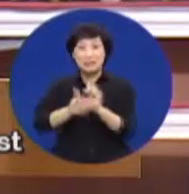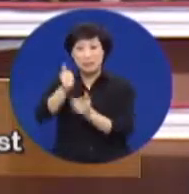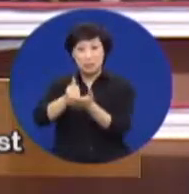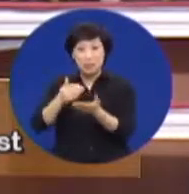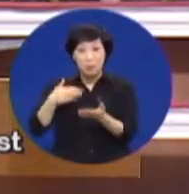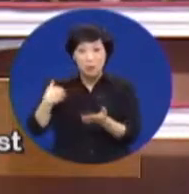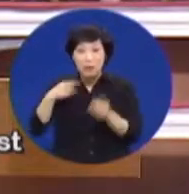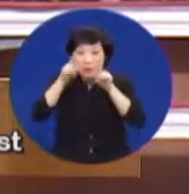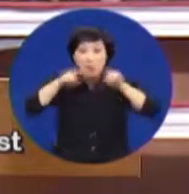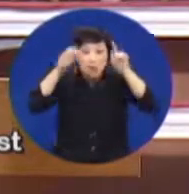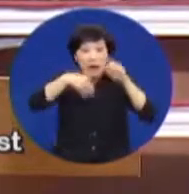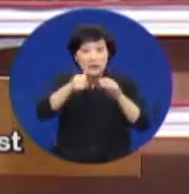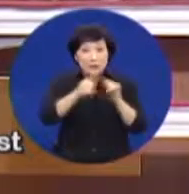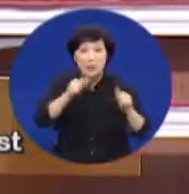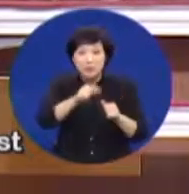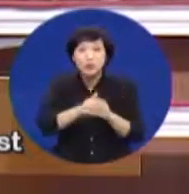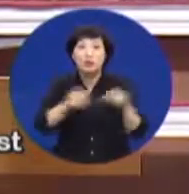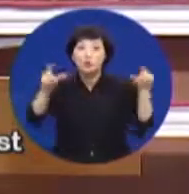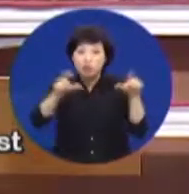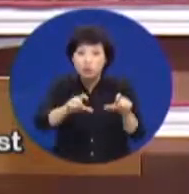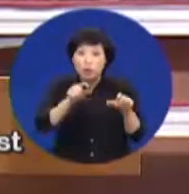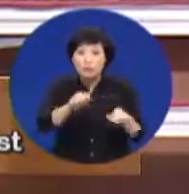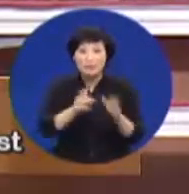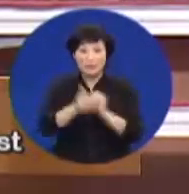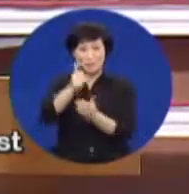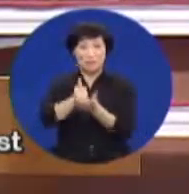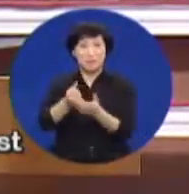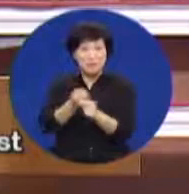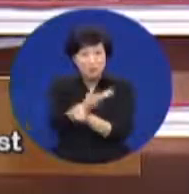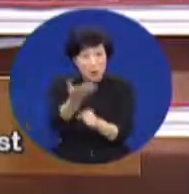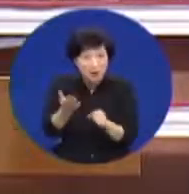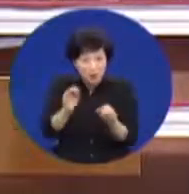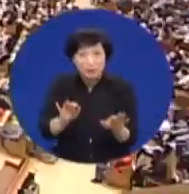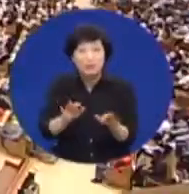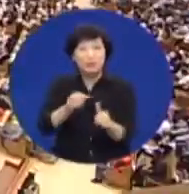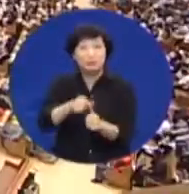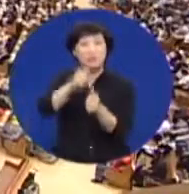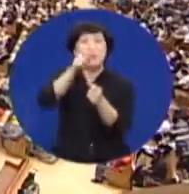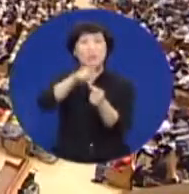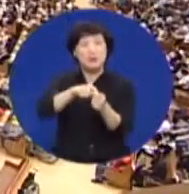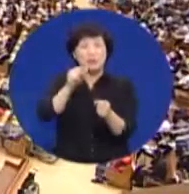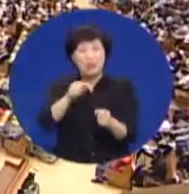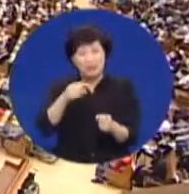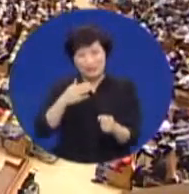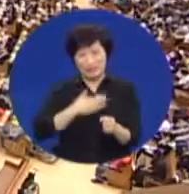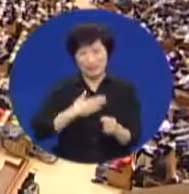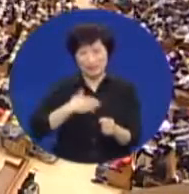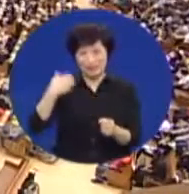몰라 지옥 가는 영혼들에게 예수 전에서 살려야 돼.